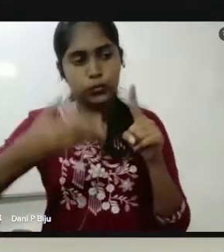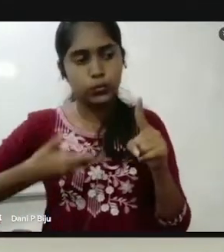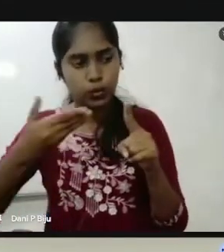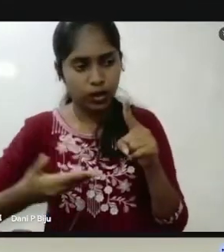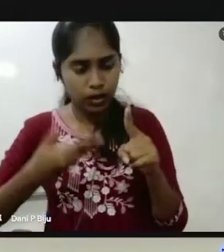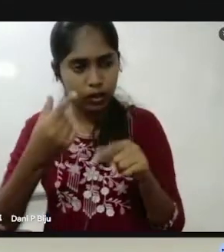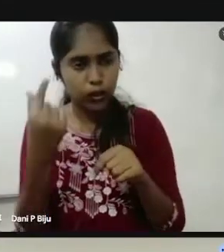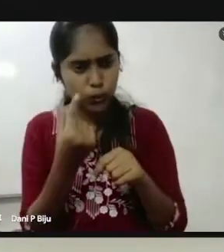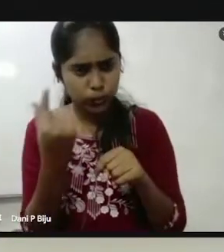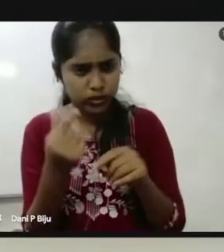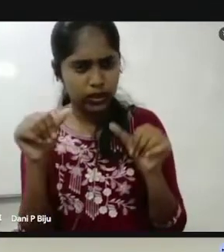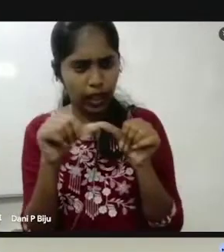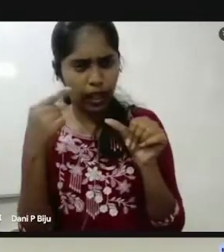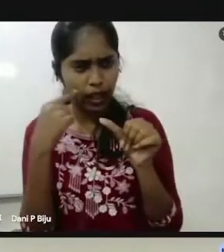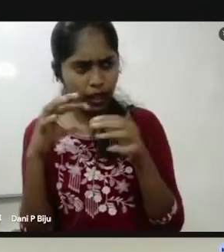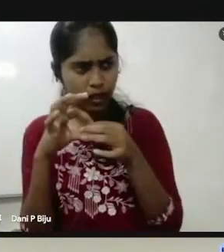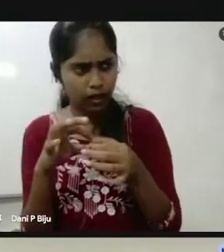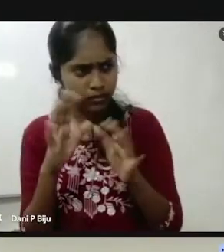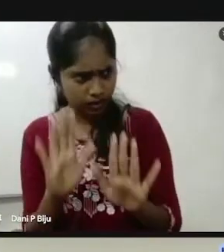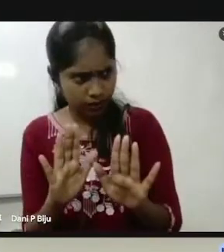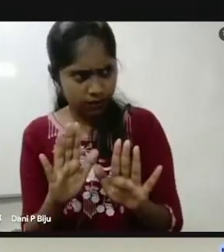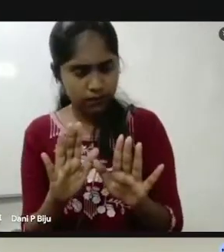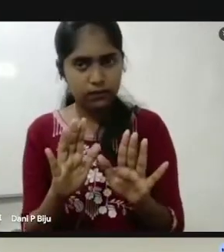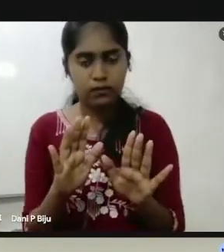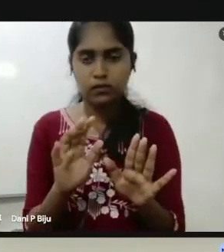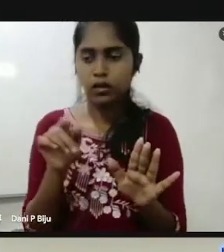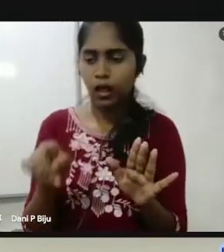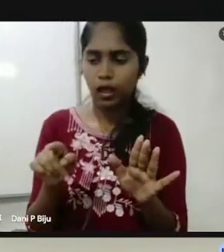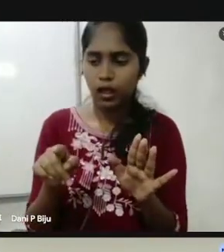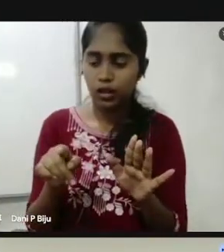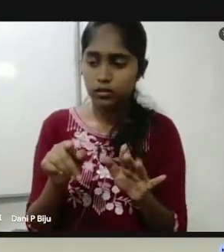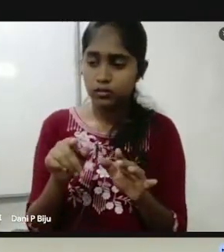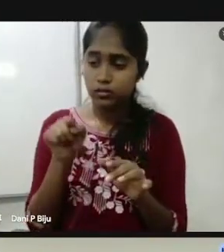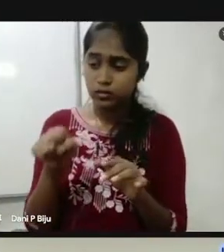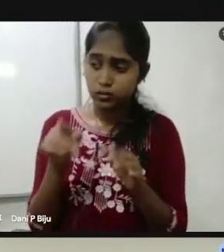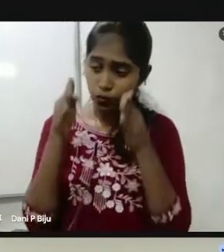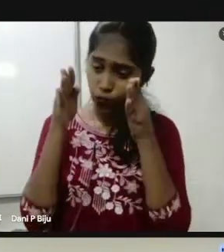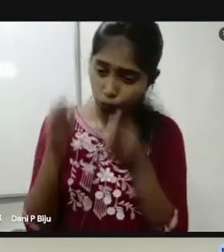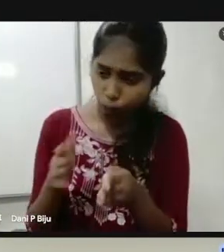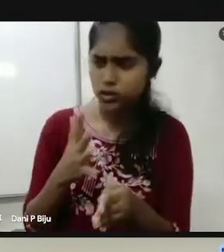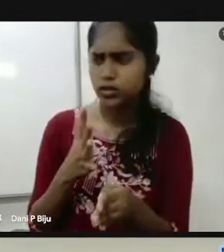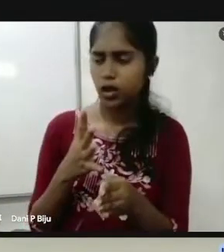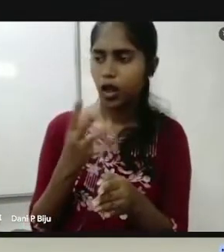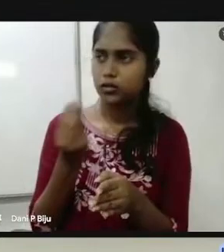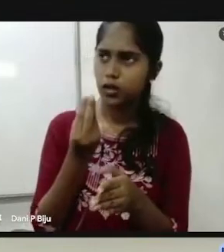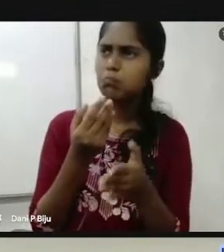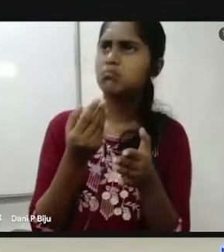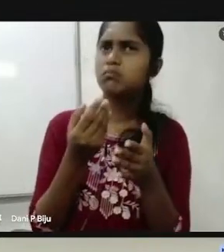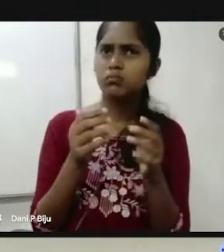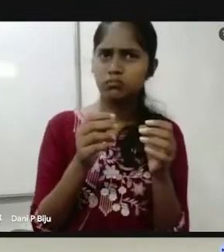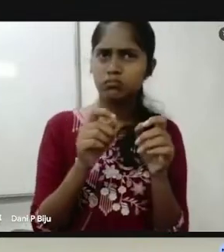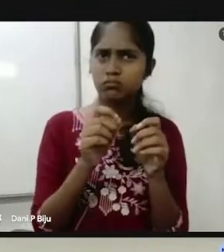AACs അങ്ങനെയുണ്ടോ? അങ്ങനെ അതിന് മാത്രം സ്പെസിഫിക് ഇല്ല. നമുക്ക് ആക്ച്വലി ടെക്സ്റ്റ് ബേസ്ഡ് ആയിട്ടുള്ള ഇപ്പൊ നമ്മൾ സിമ്പിൾസ്